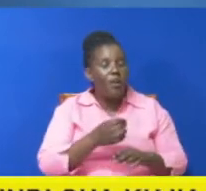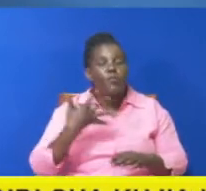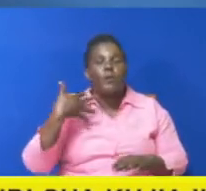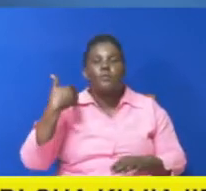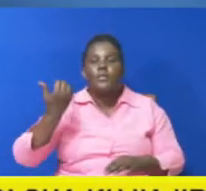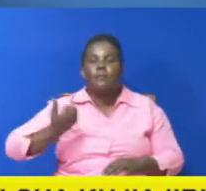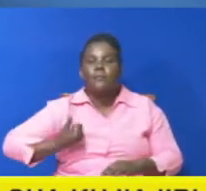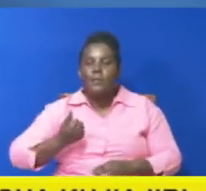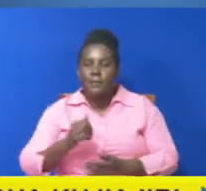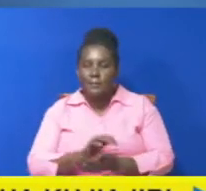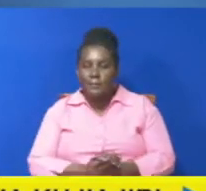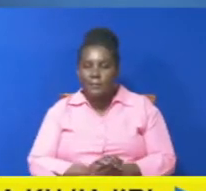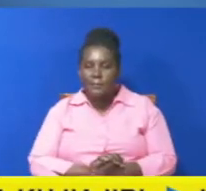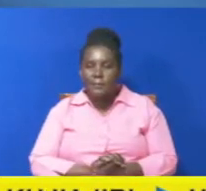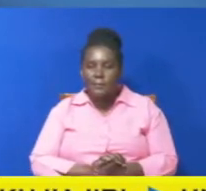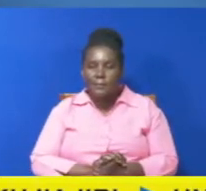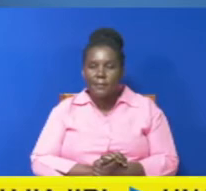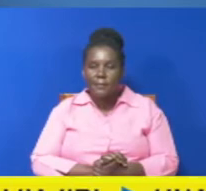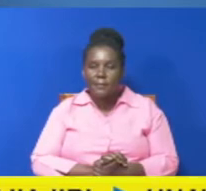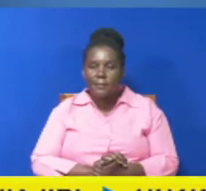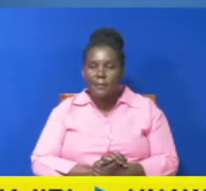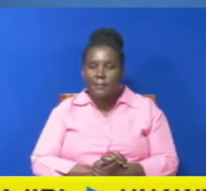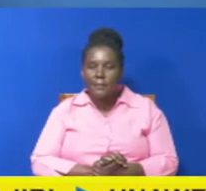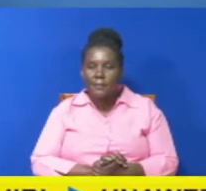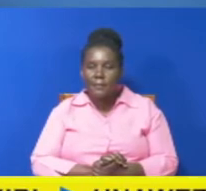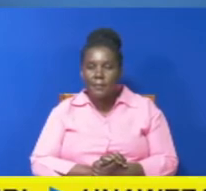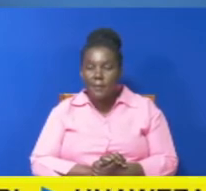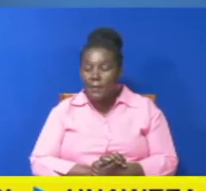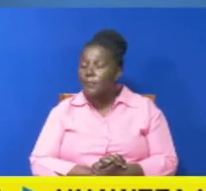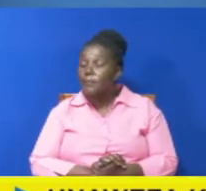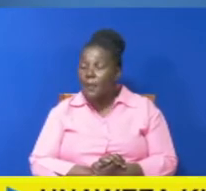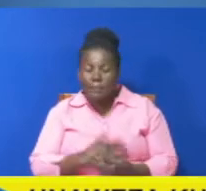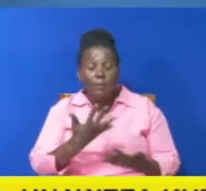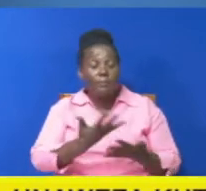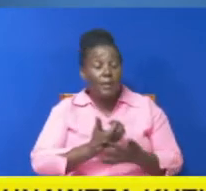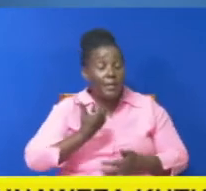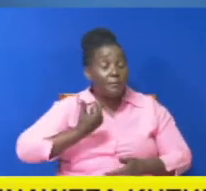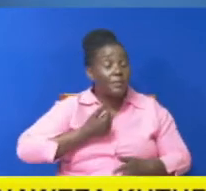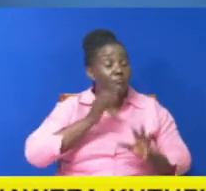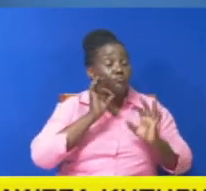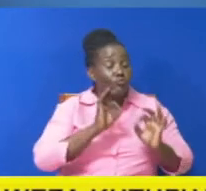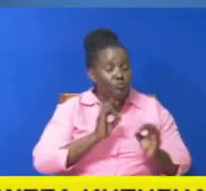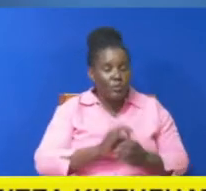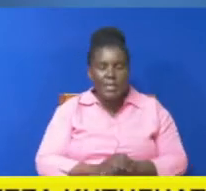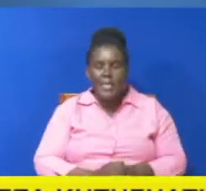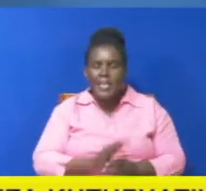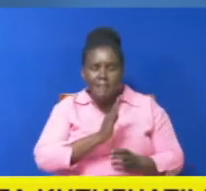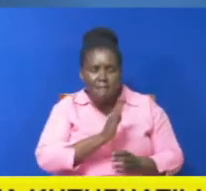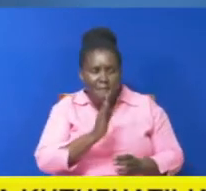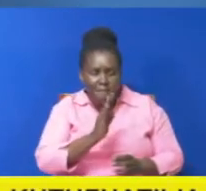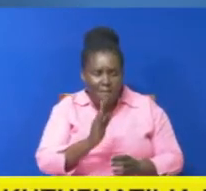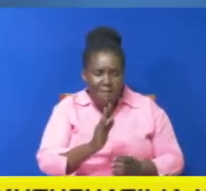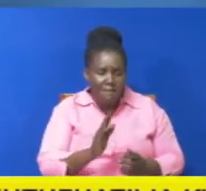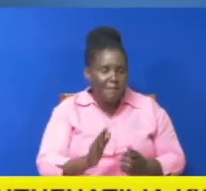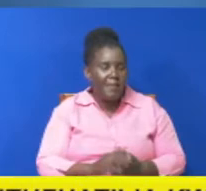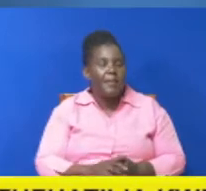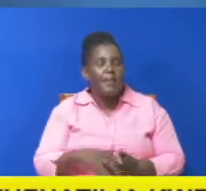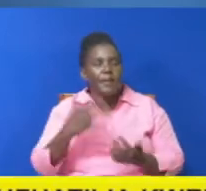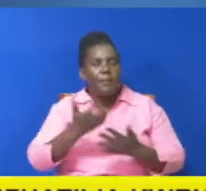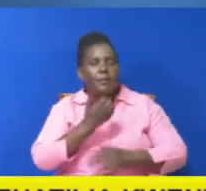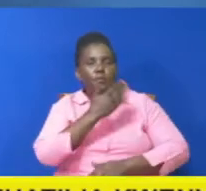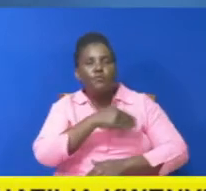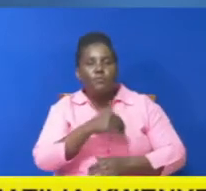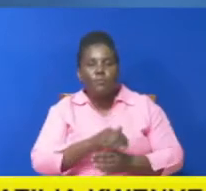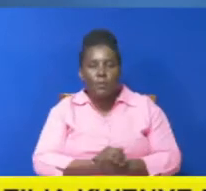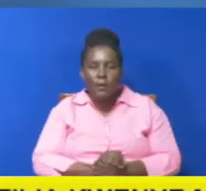wangu unakwenda kumwambia bwana nani ya bwana nimempata bwana mwanamke mzuri na nini, yani ananihudumia sijawahi katika maisha.